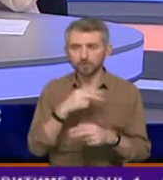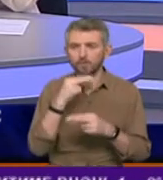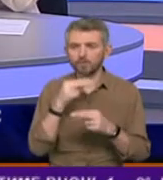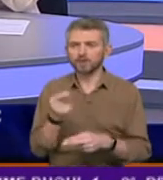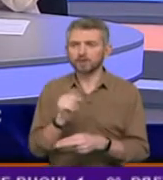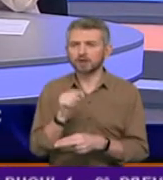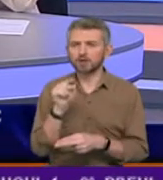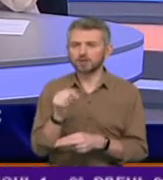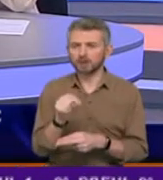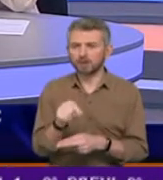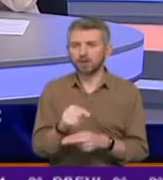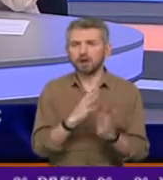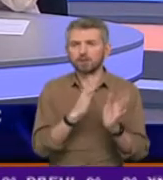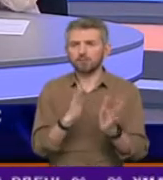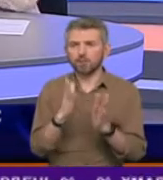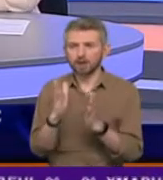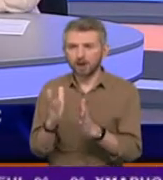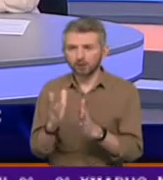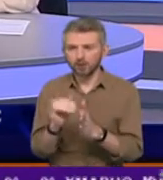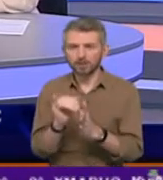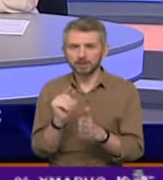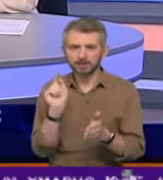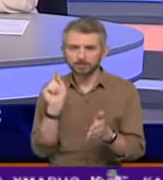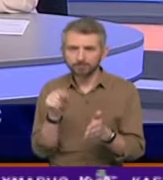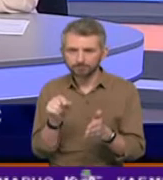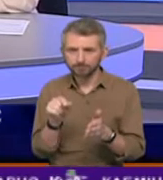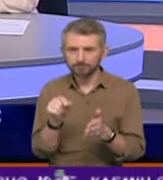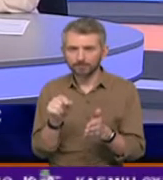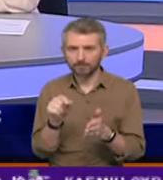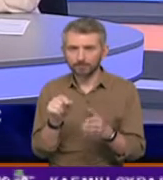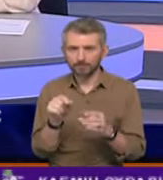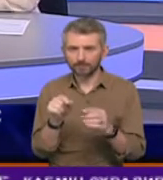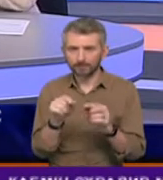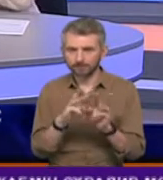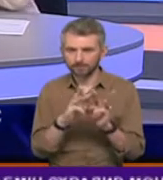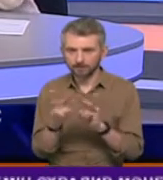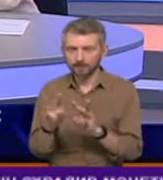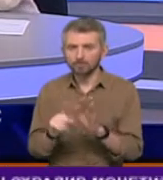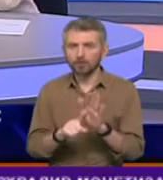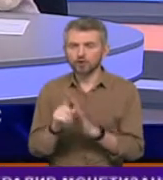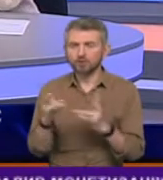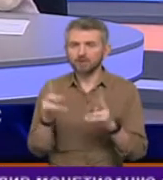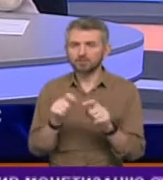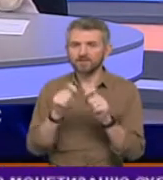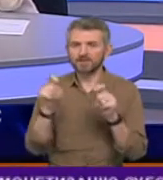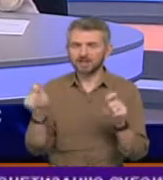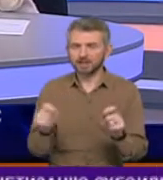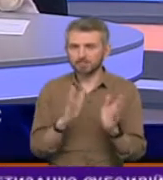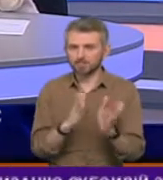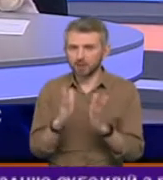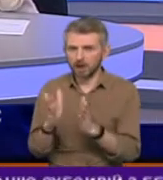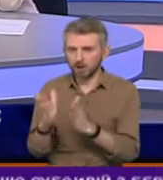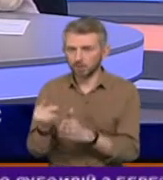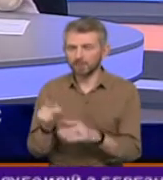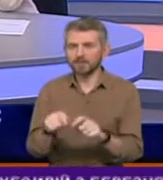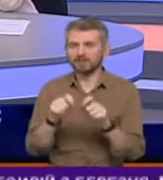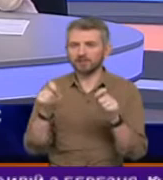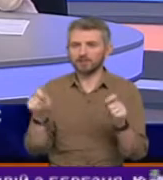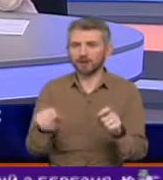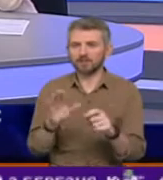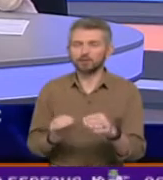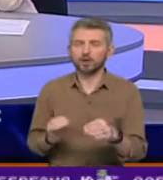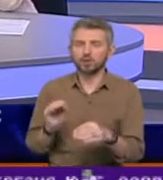одразу в пункті тестування на якість і звучання. Англійську подавали, сенсу не було ніякого. Вони подавали вже поза межами